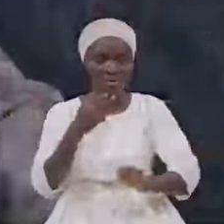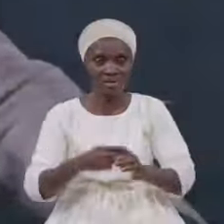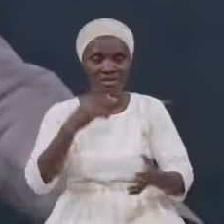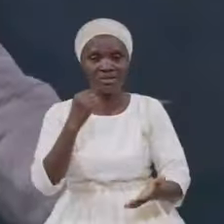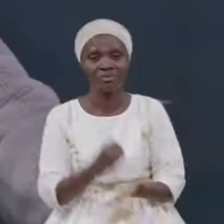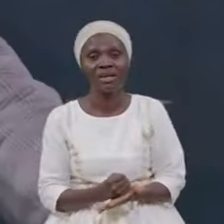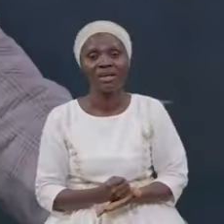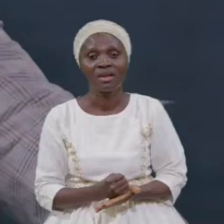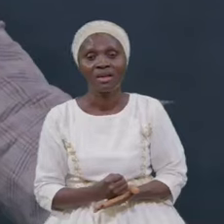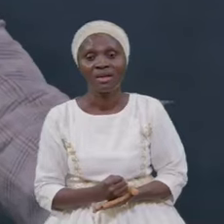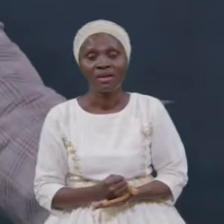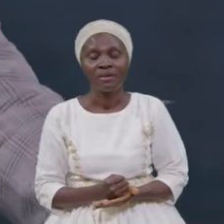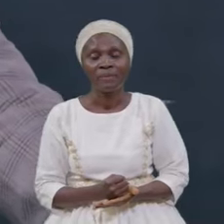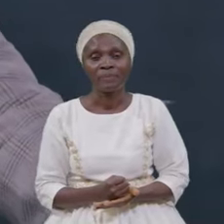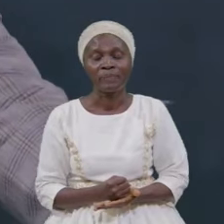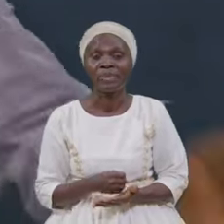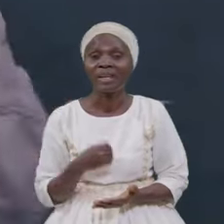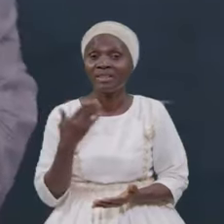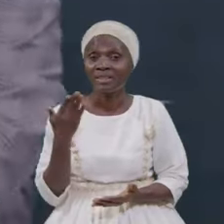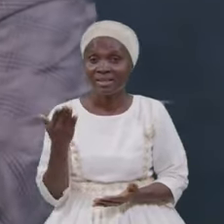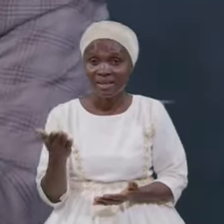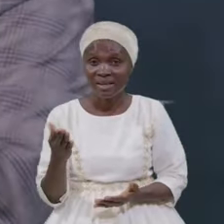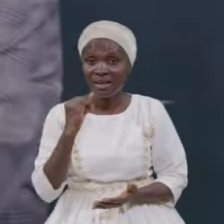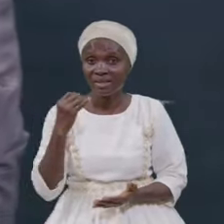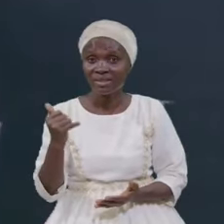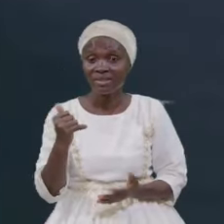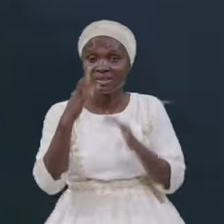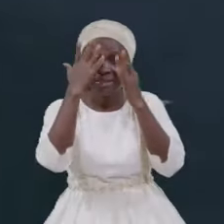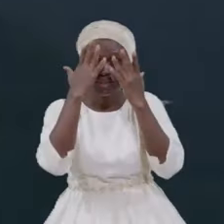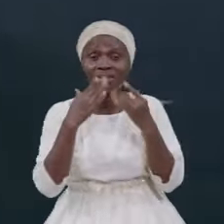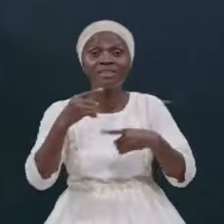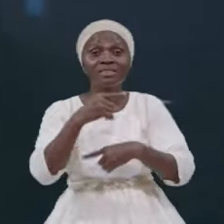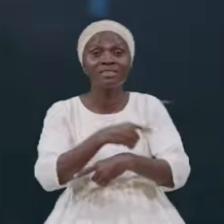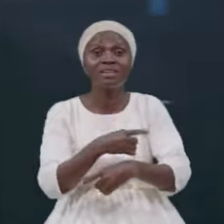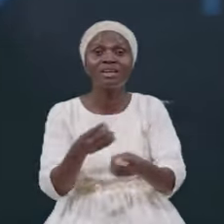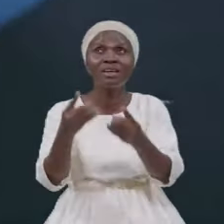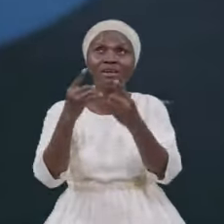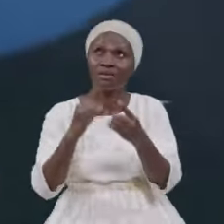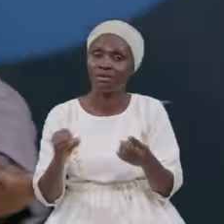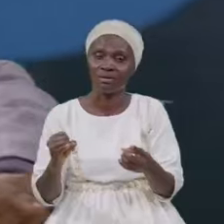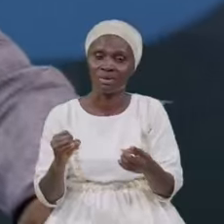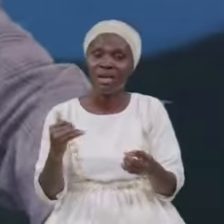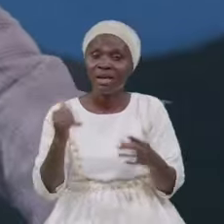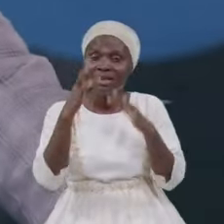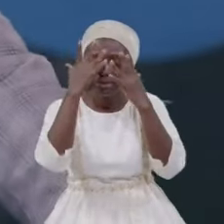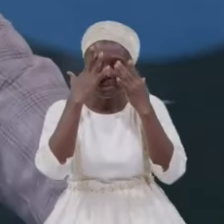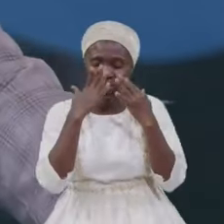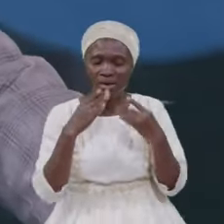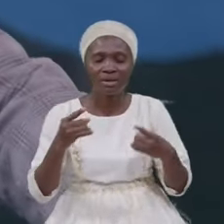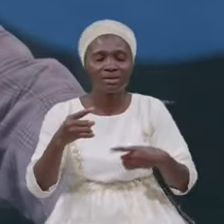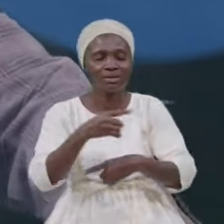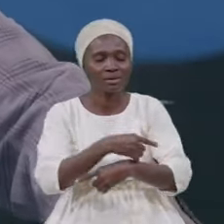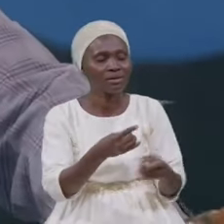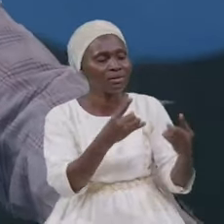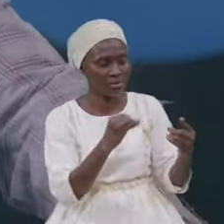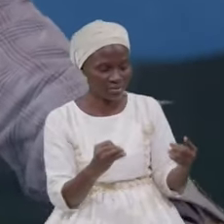Il y a un jour qui vient. Un jour de tristesse qui vient. Il y a un jour très triste